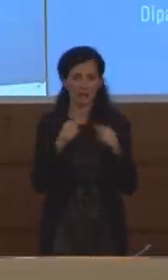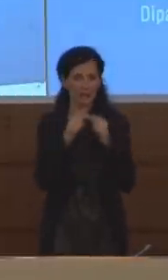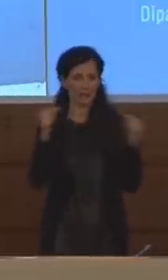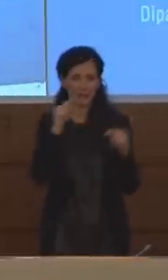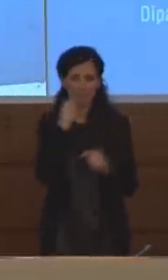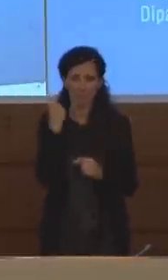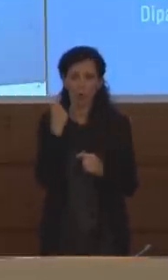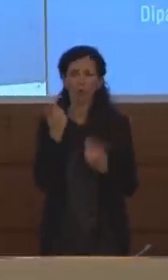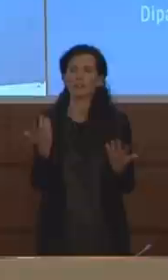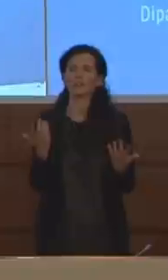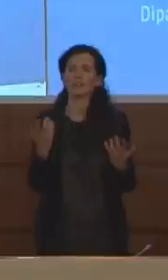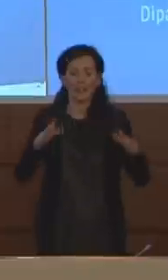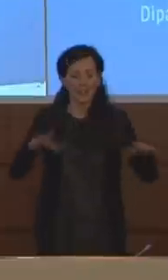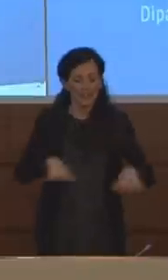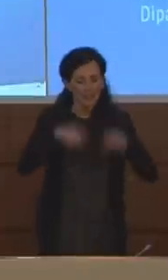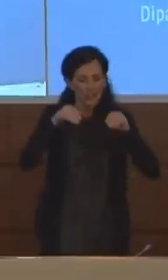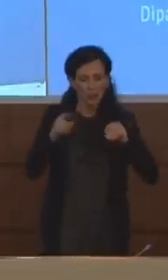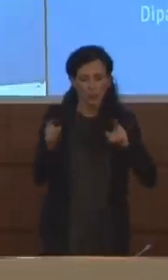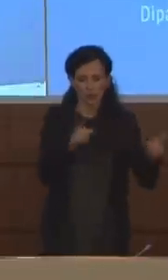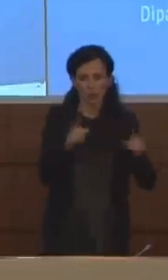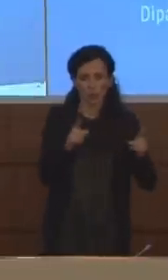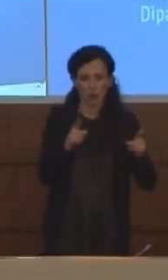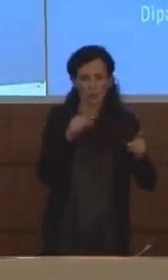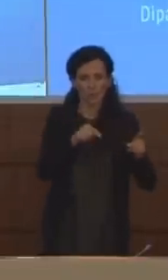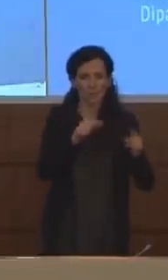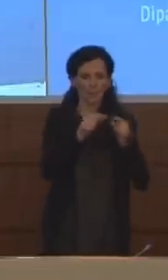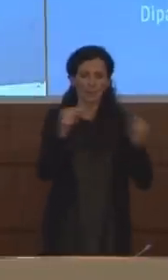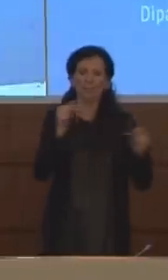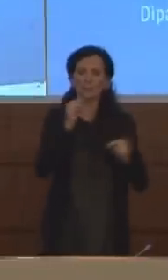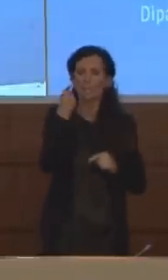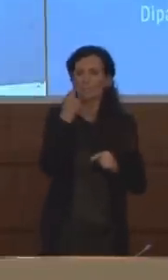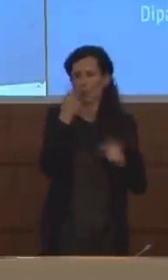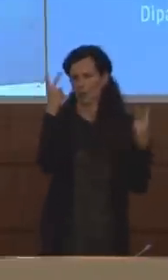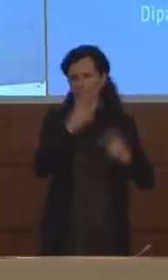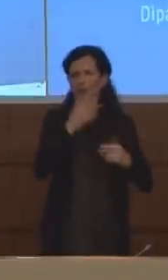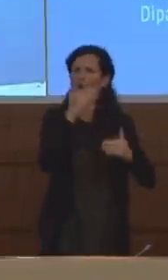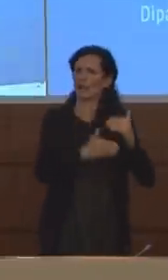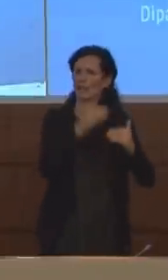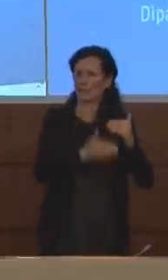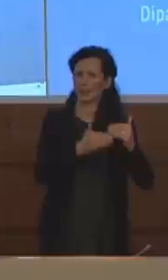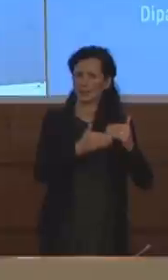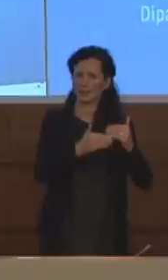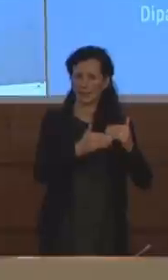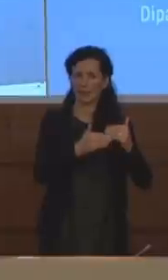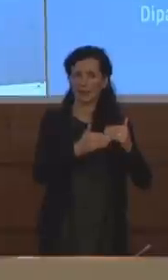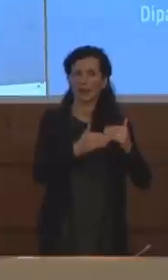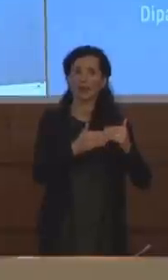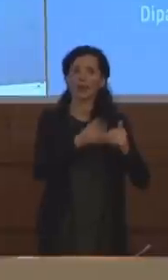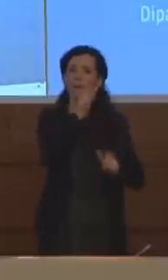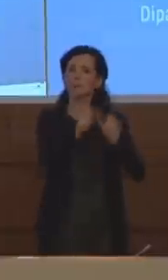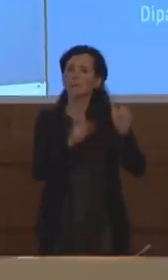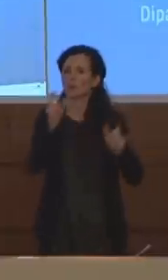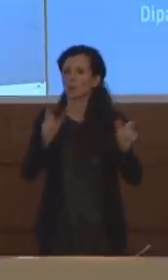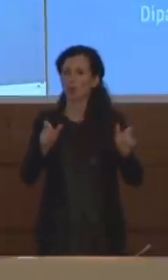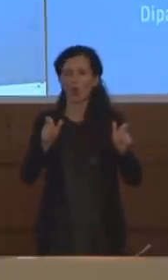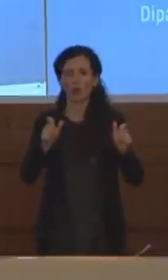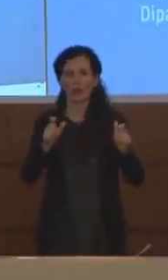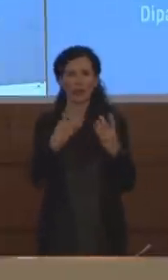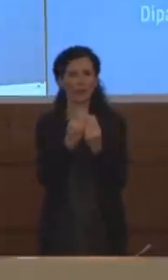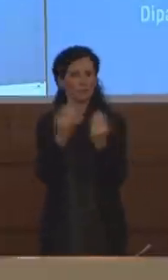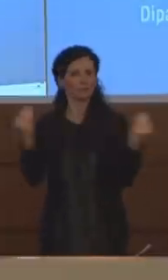una fase iniziale dove la quale tampone era un po più limitata e soprattutto c'era un numero molto elevato di persone che